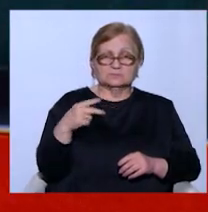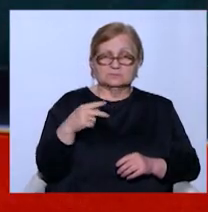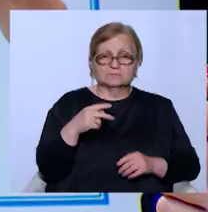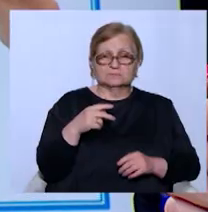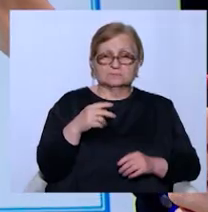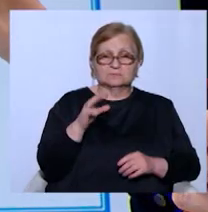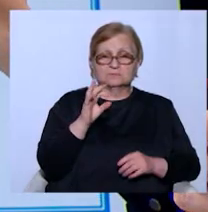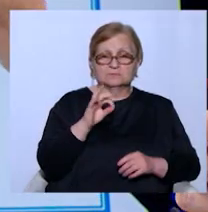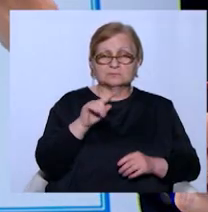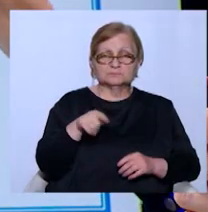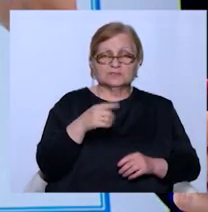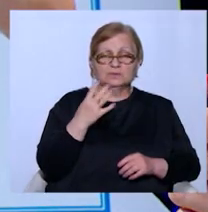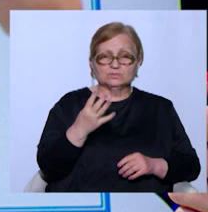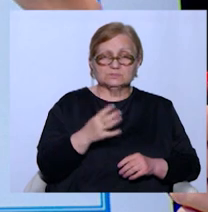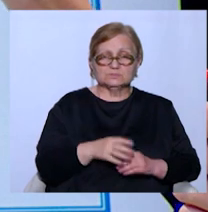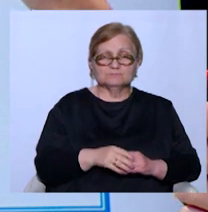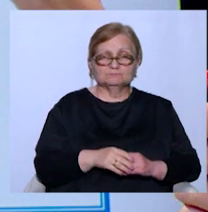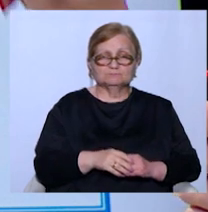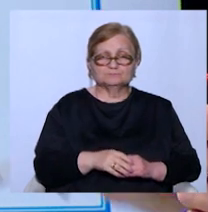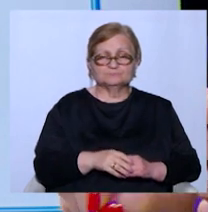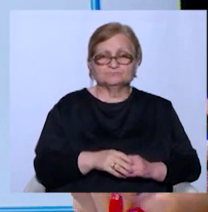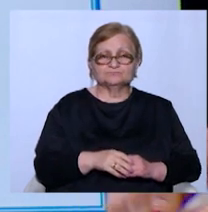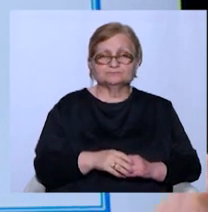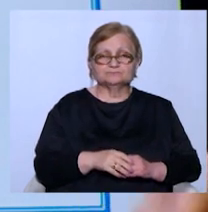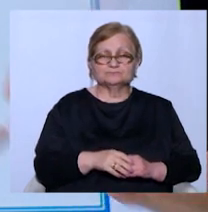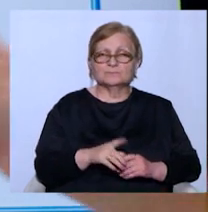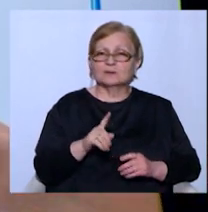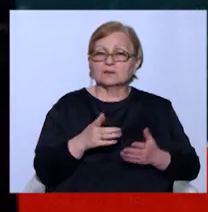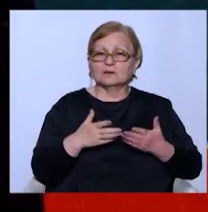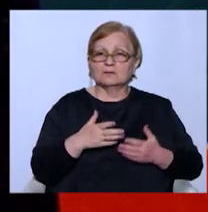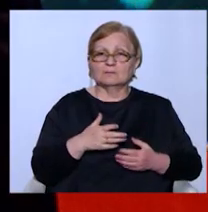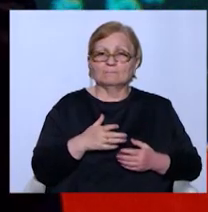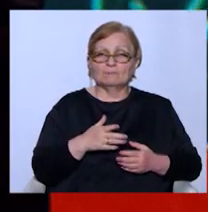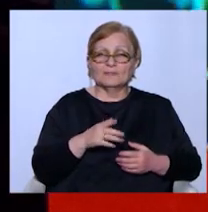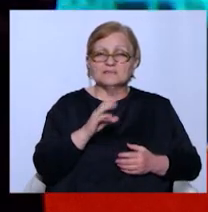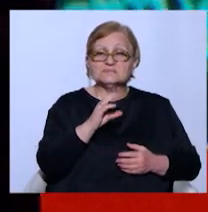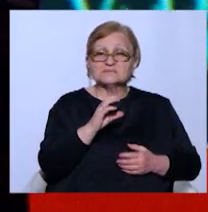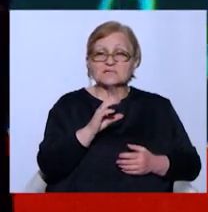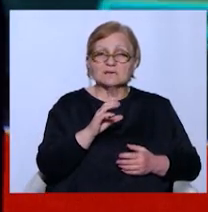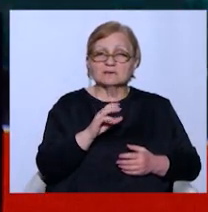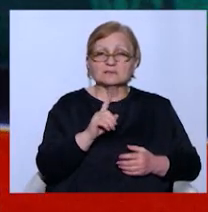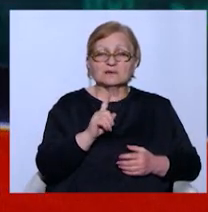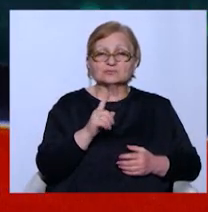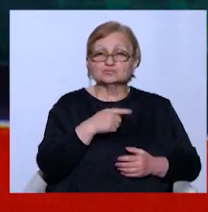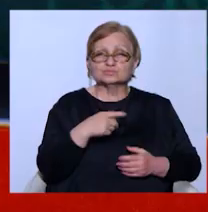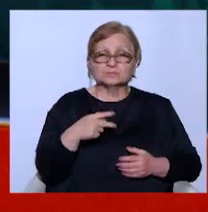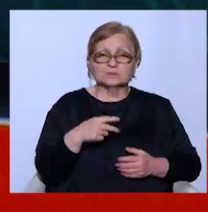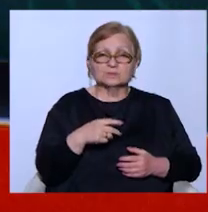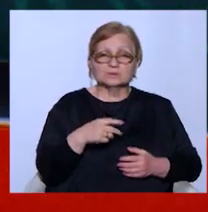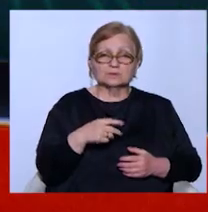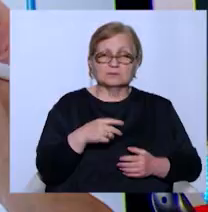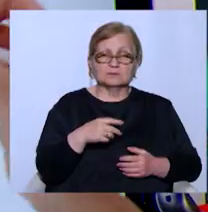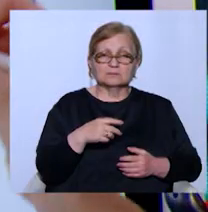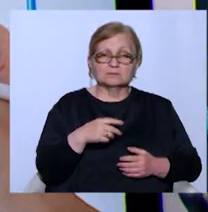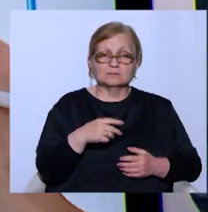უდრის 0.4-ს. ხო? ესე იგი რა გამოვიდა? რას უდრის C? ანუ თქვენ ესე გიყვართ ხოლმე, მოდი